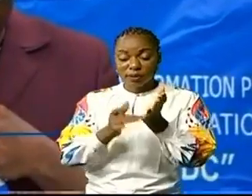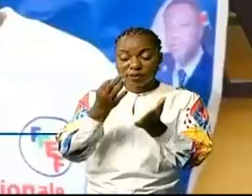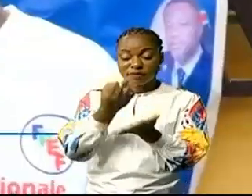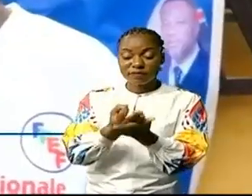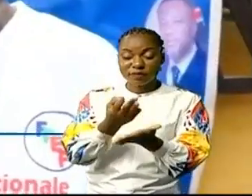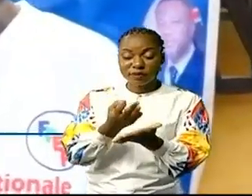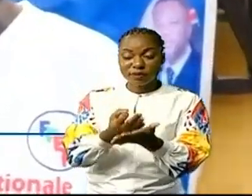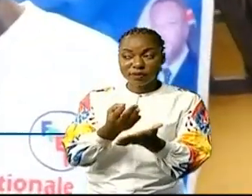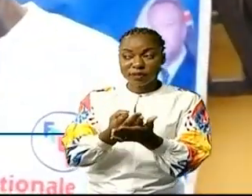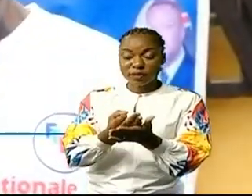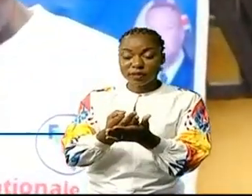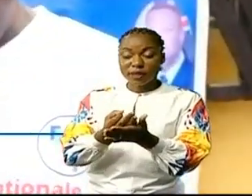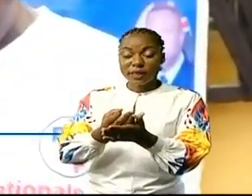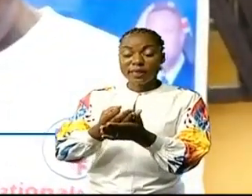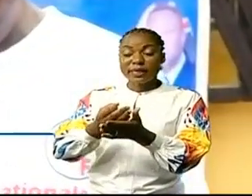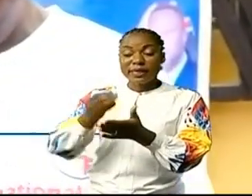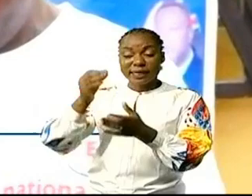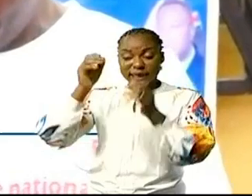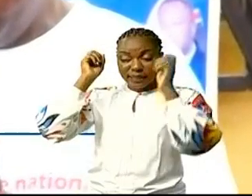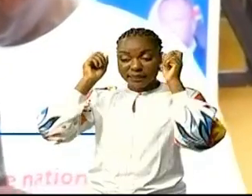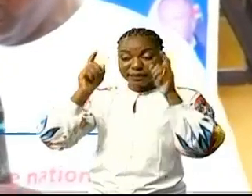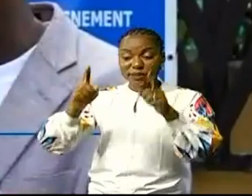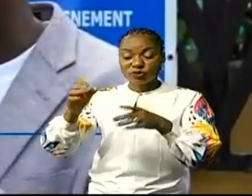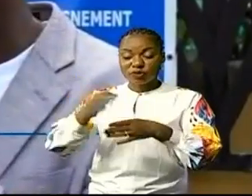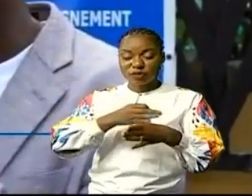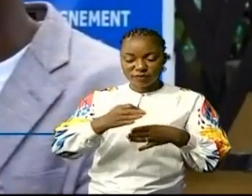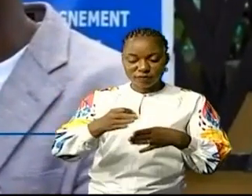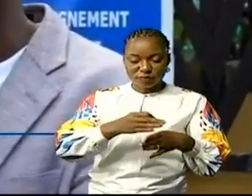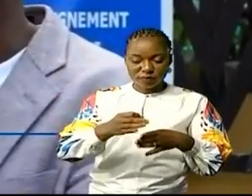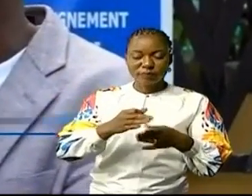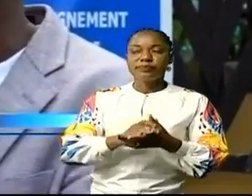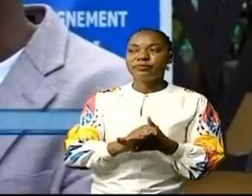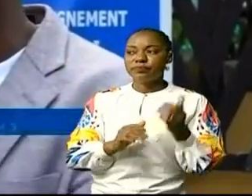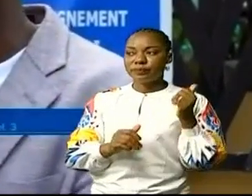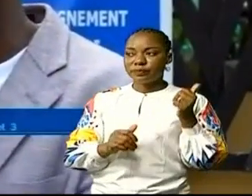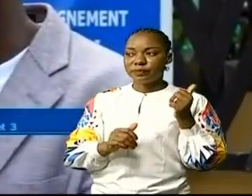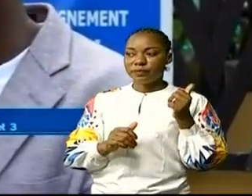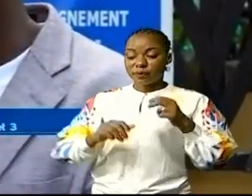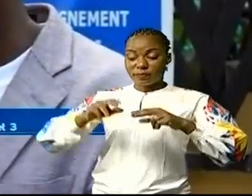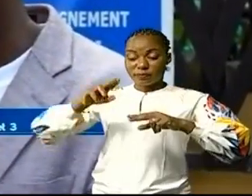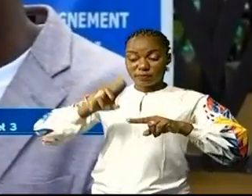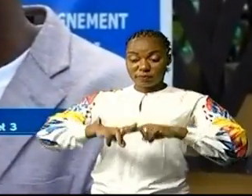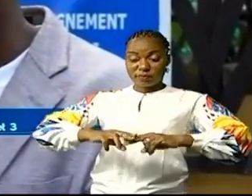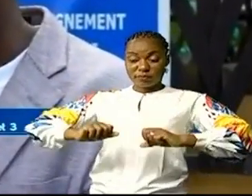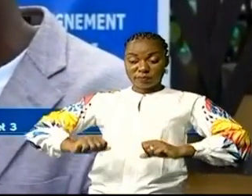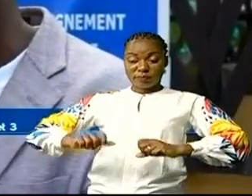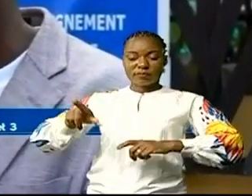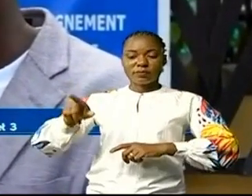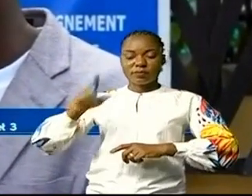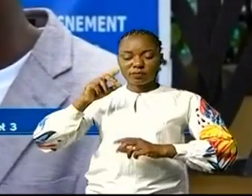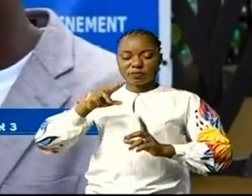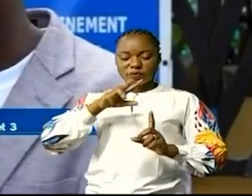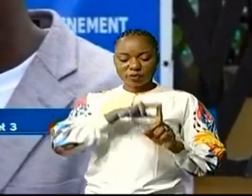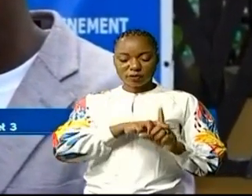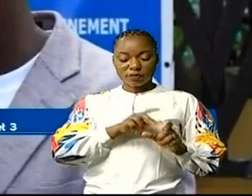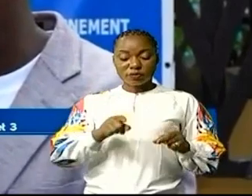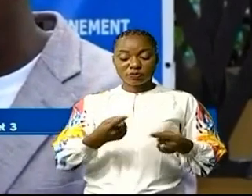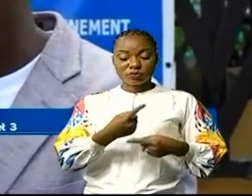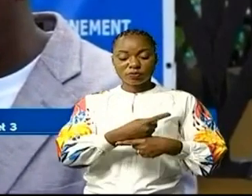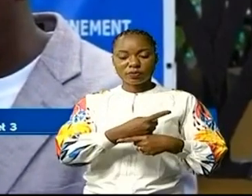financement des fonds de l'éducation et de la formation. Ces bancs, si nous les avons aujourd'hui,